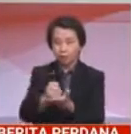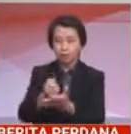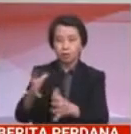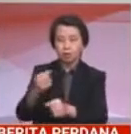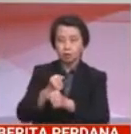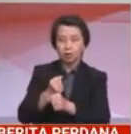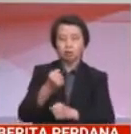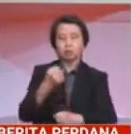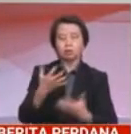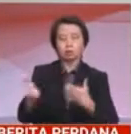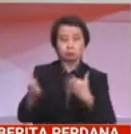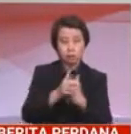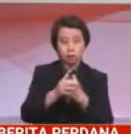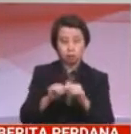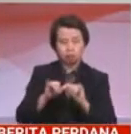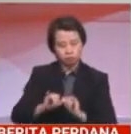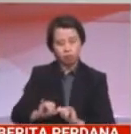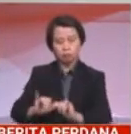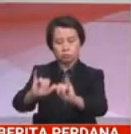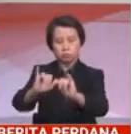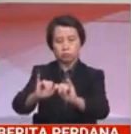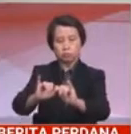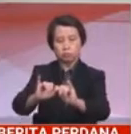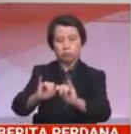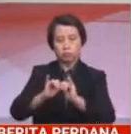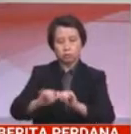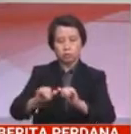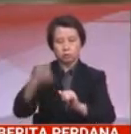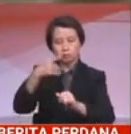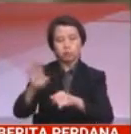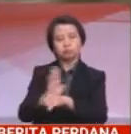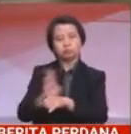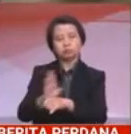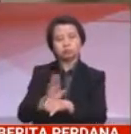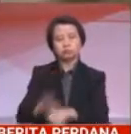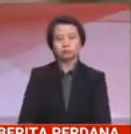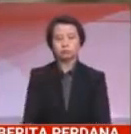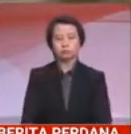feedback and continue to trade again.